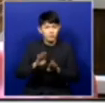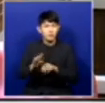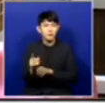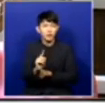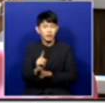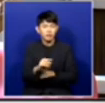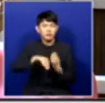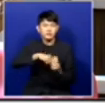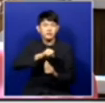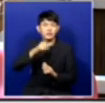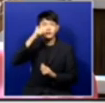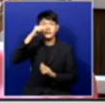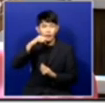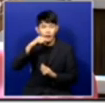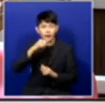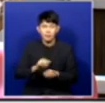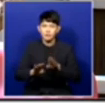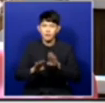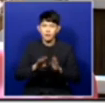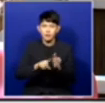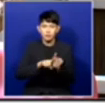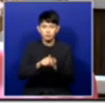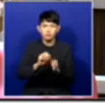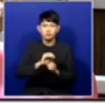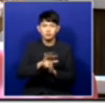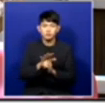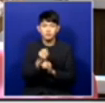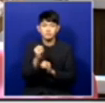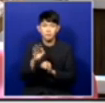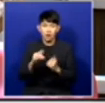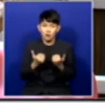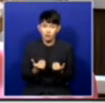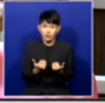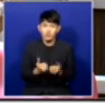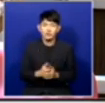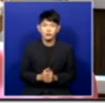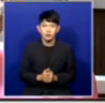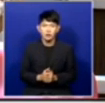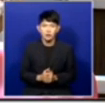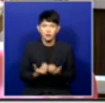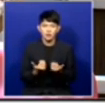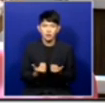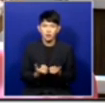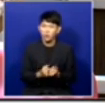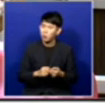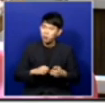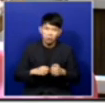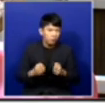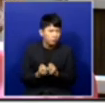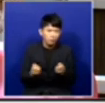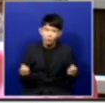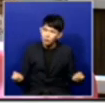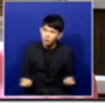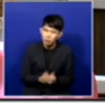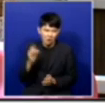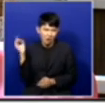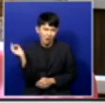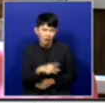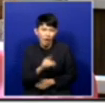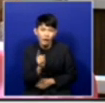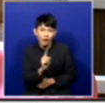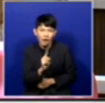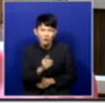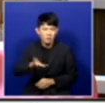ยจากสถานการณ์โควิด 2019ในครั้งนี้มีความรุนแรงมากกว่าวิกฤตการต้มย